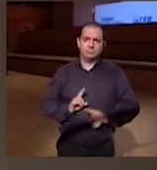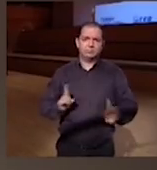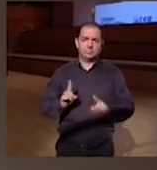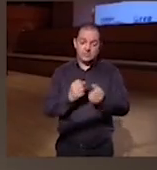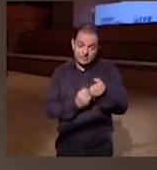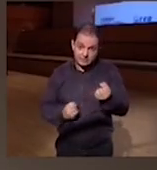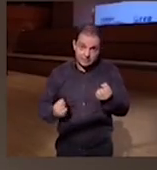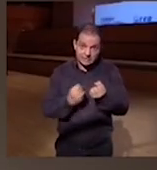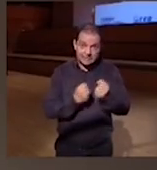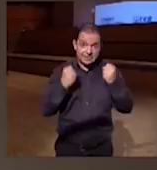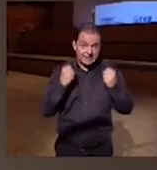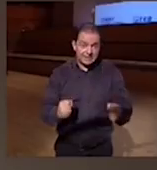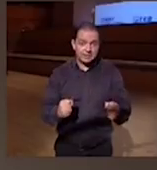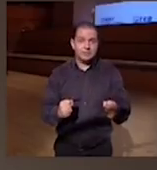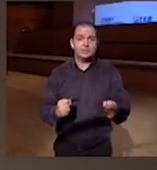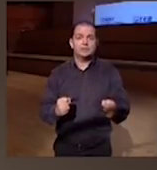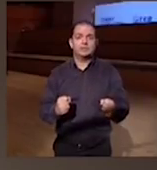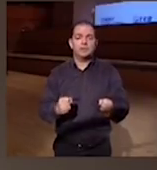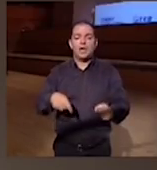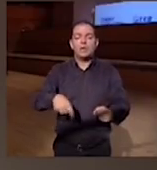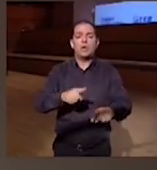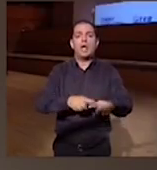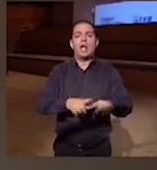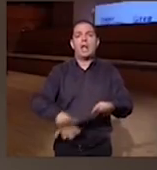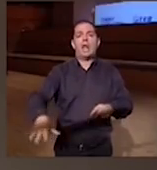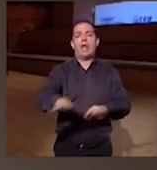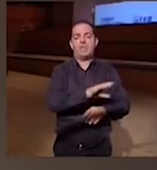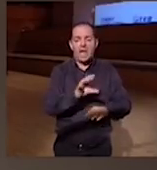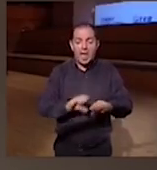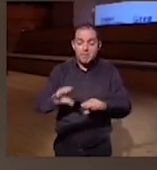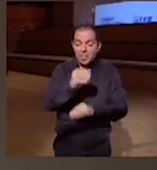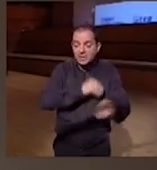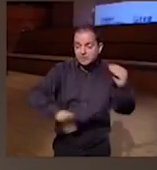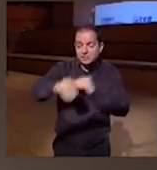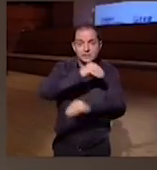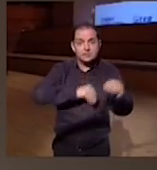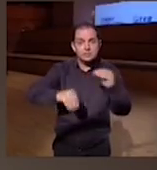Στηρίζονται πρωτίστως στην εγχώρια επενδυτική δραστηριότητα.